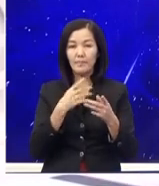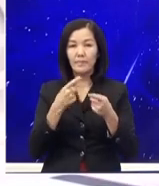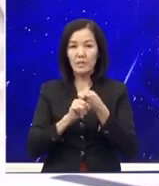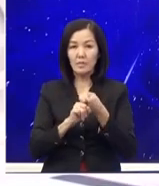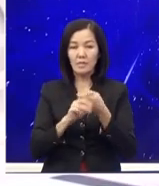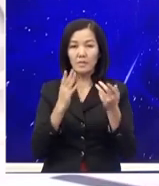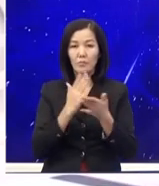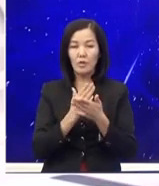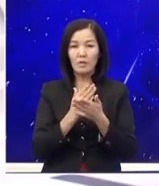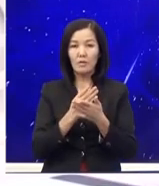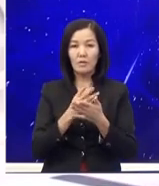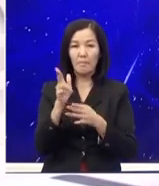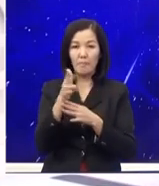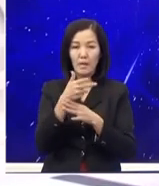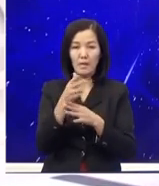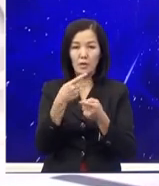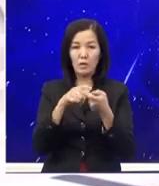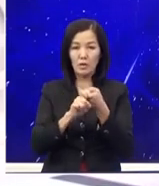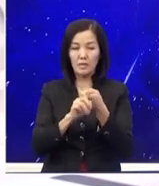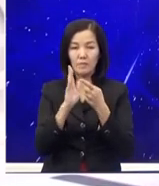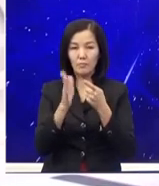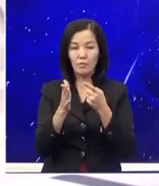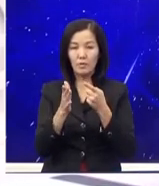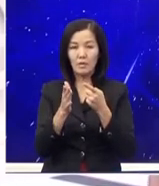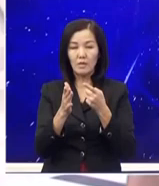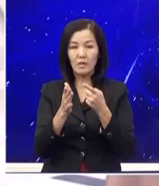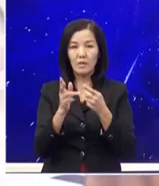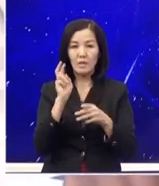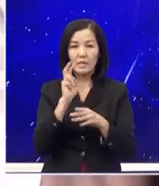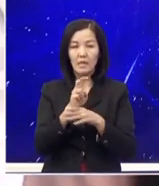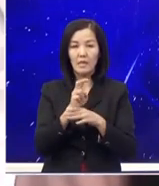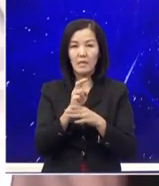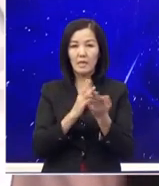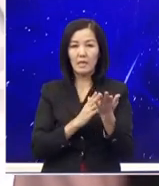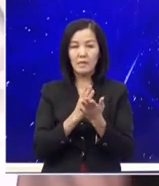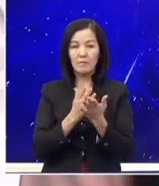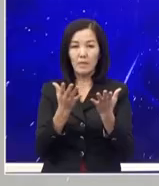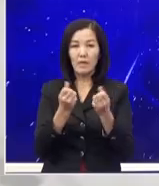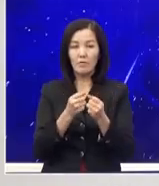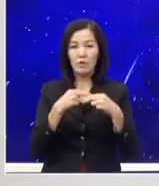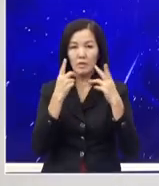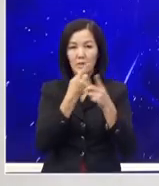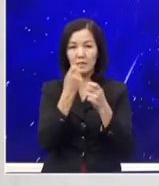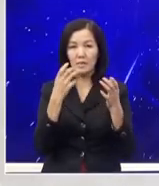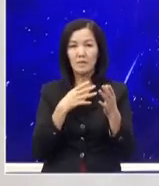тұрады, аудио бейне жазба жүргізіліп жатыр деп келген қызмет алушыларға ескертеміз.